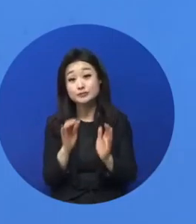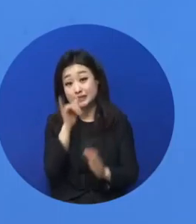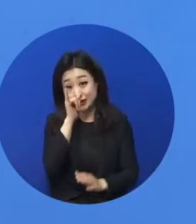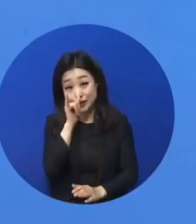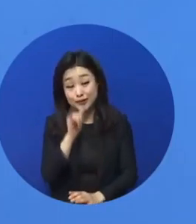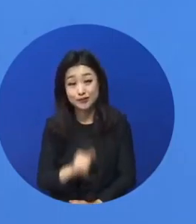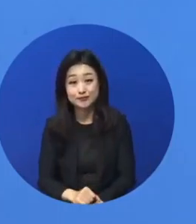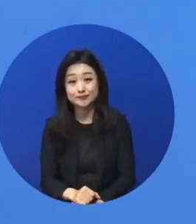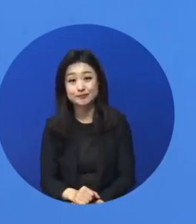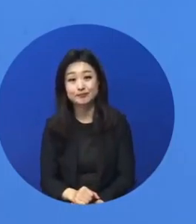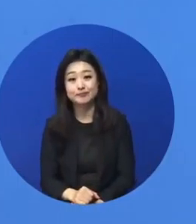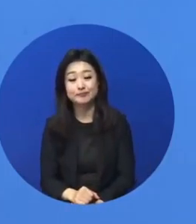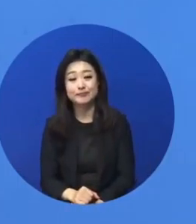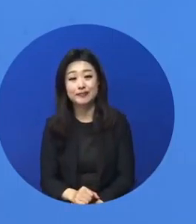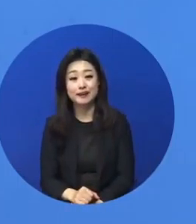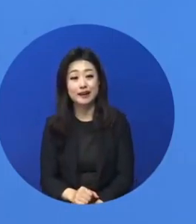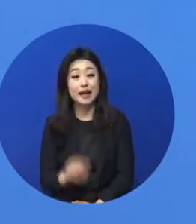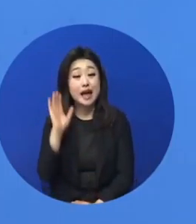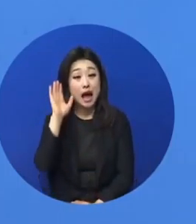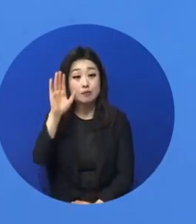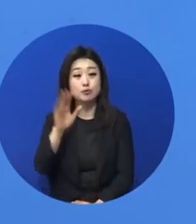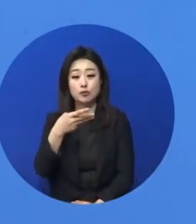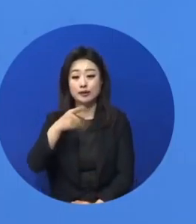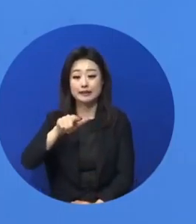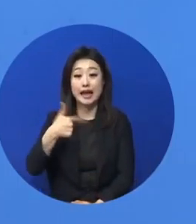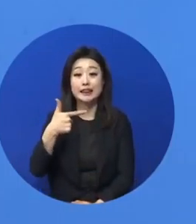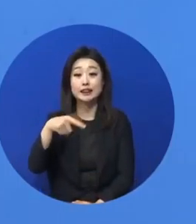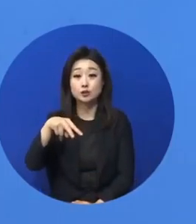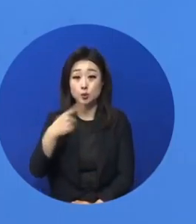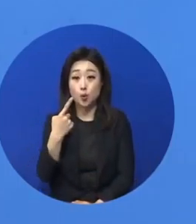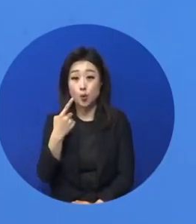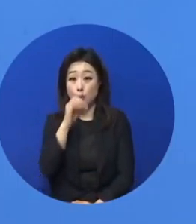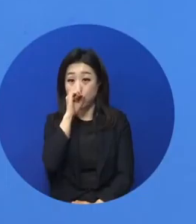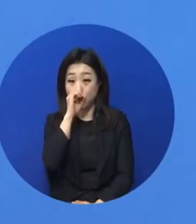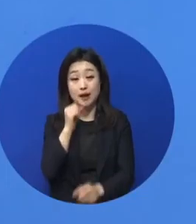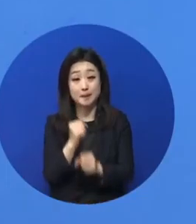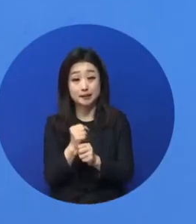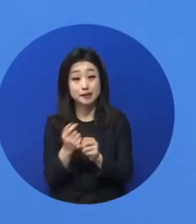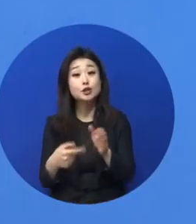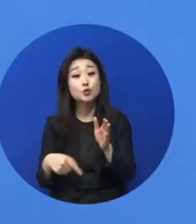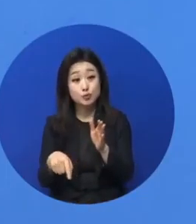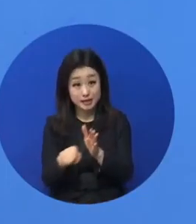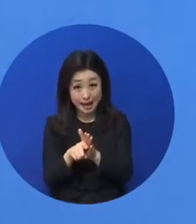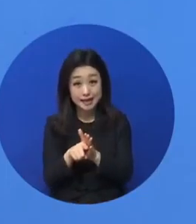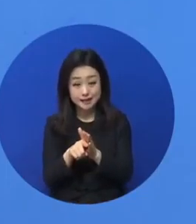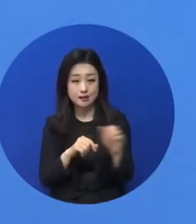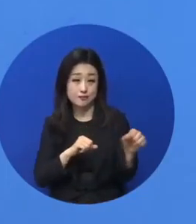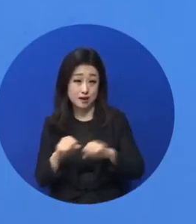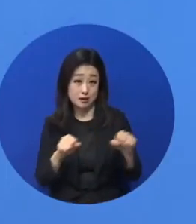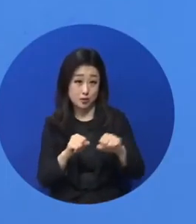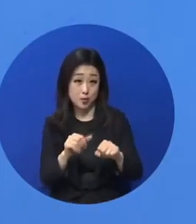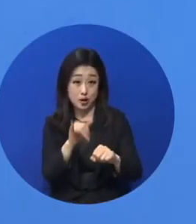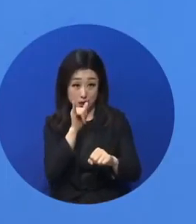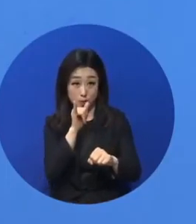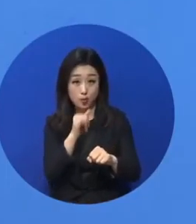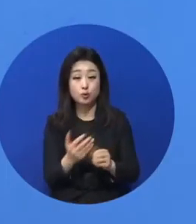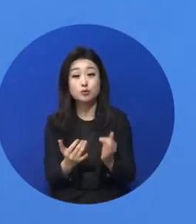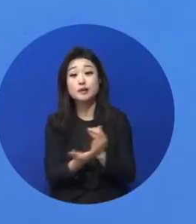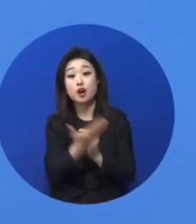있습니다. 그래서 앞으로 그런 부분에 대해서는 탄소 제로화 정책과 관련돼서는 그런 현실적인 문제도 중요하지만 인식의